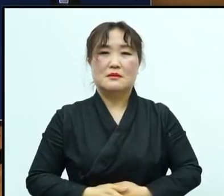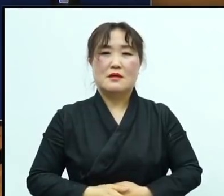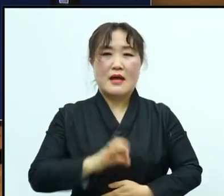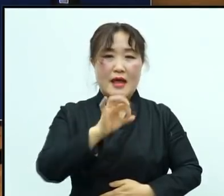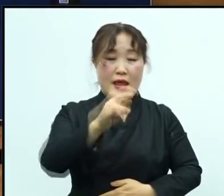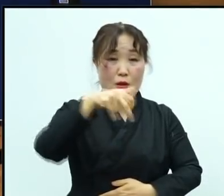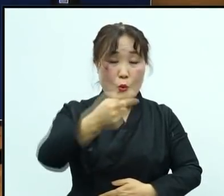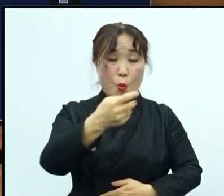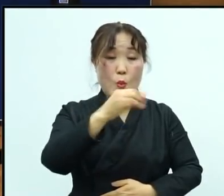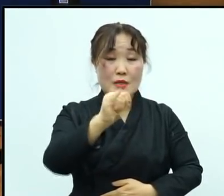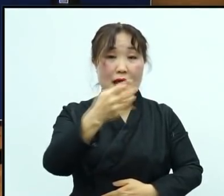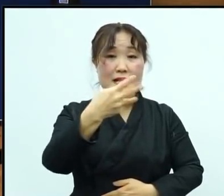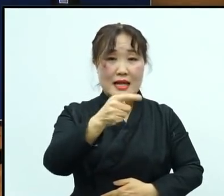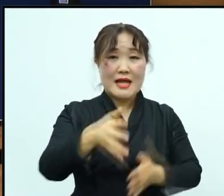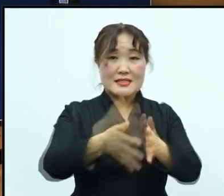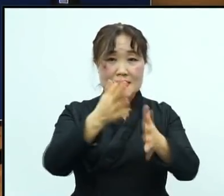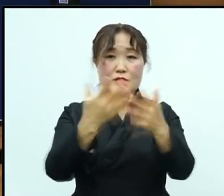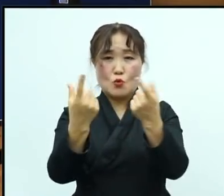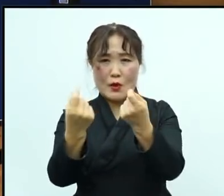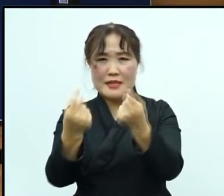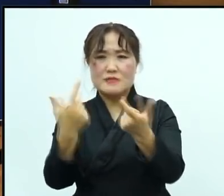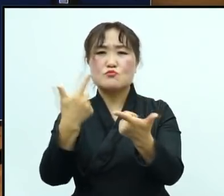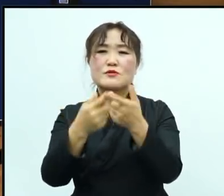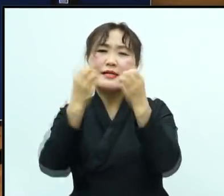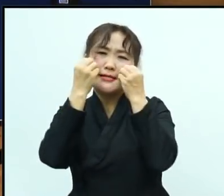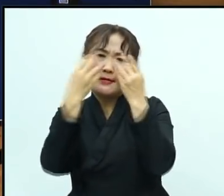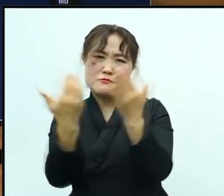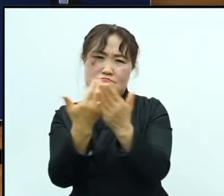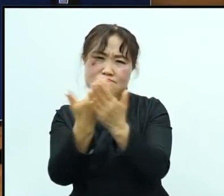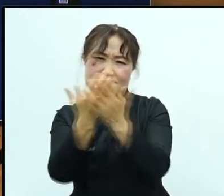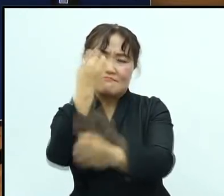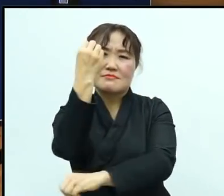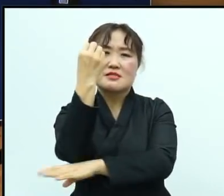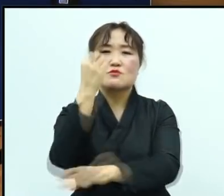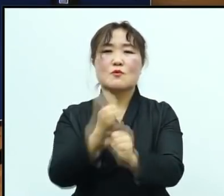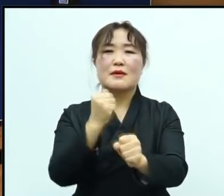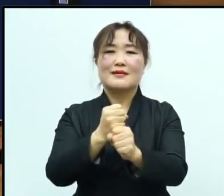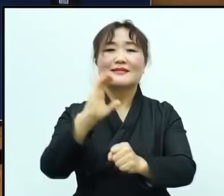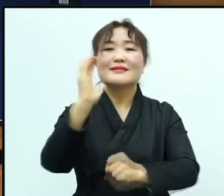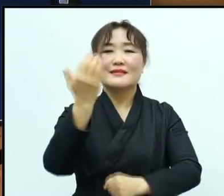에코델타 시티와 더불어서 부산의 새로운 성장 거점이 될 것입니다.